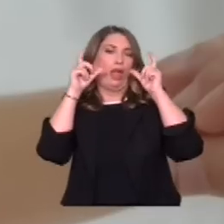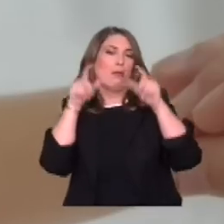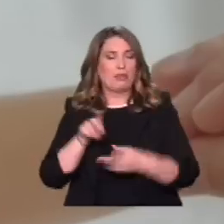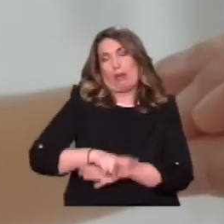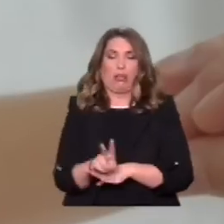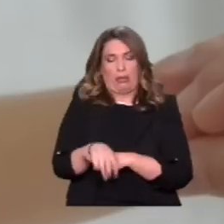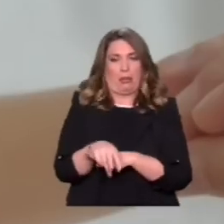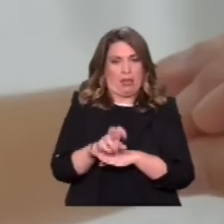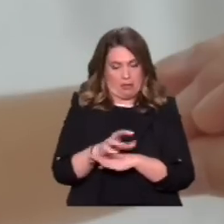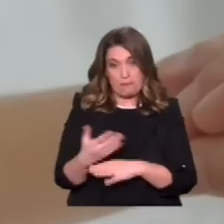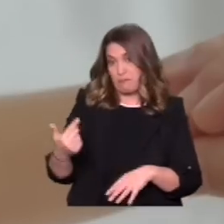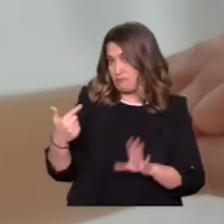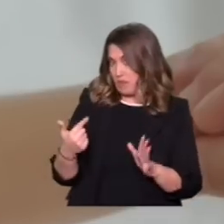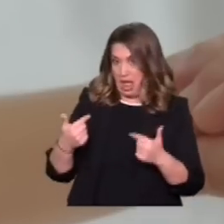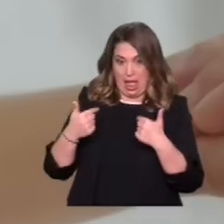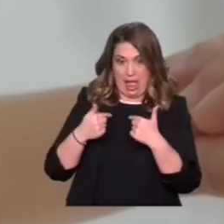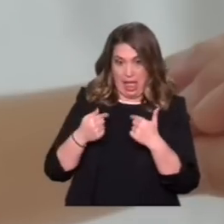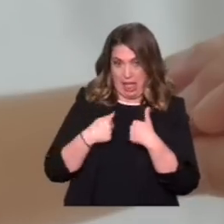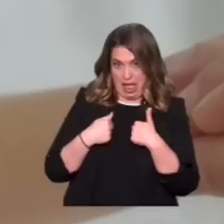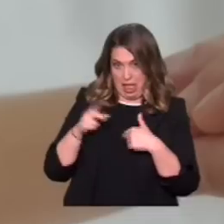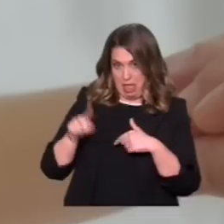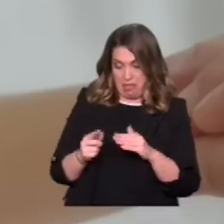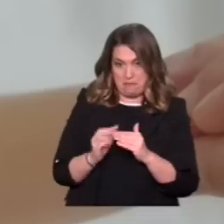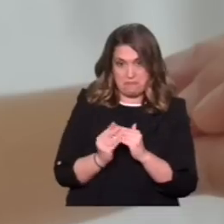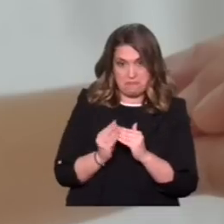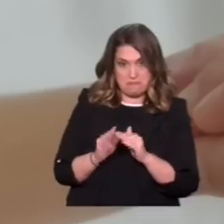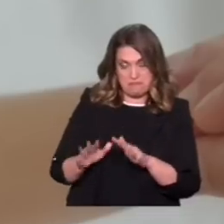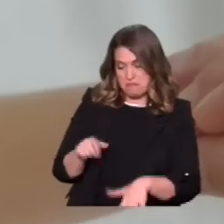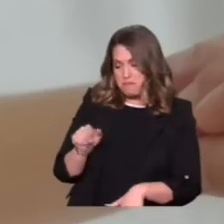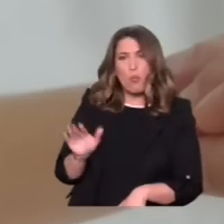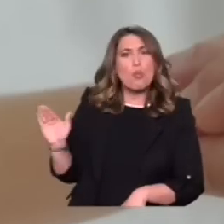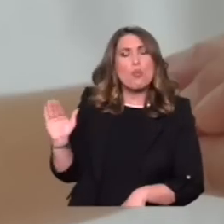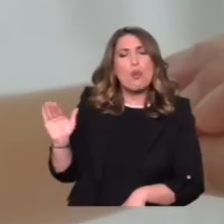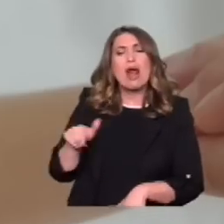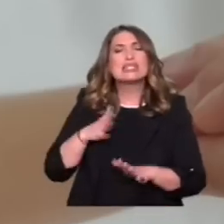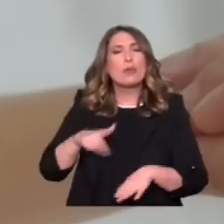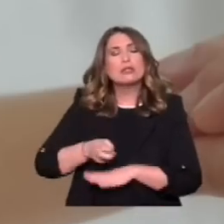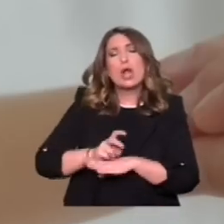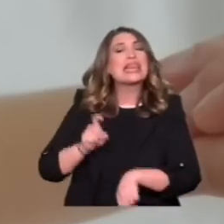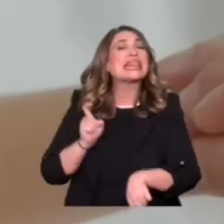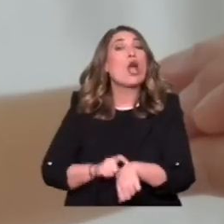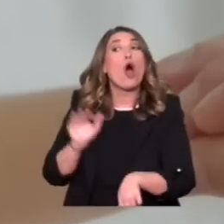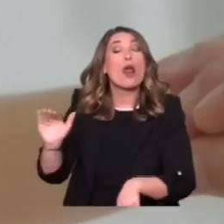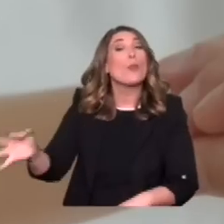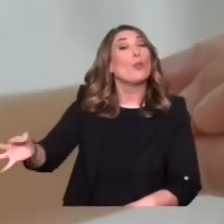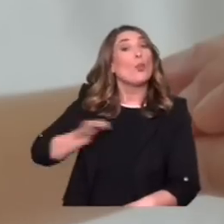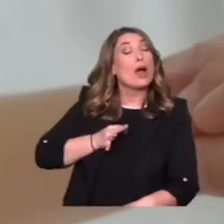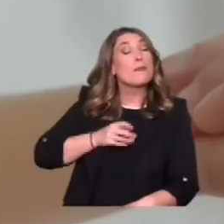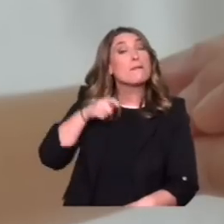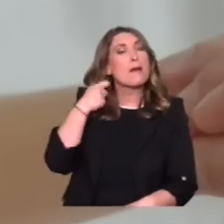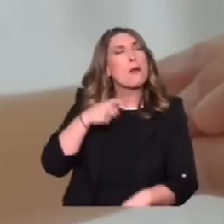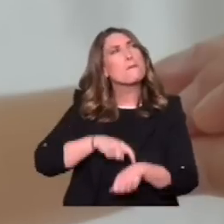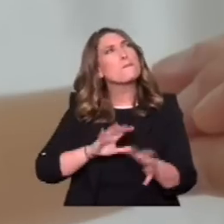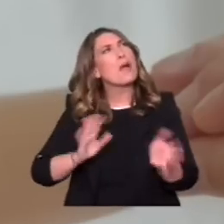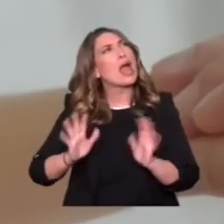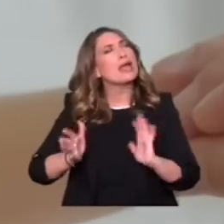σπασμούς. Της προσδιορίσε ως κινήσεις άκρων. Σε ερώτησή μου για το πότε εκδηλώθηκε το επεισόδιο στο παιδί, μου είπε ότι αυτό έγινε